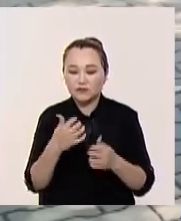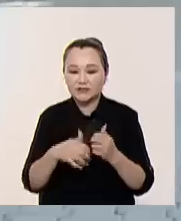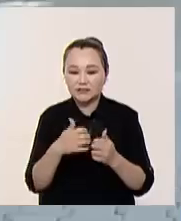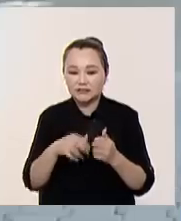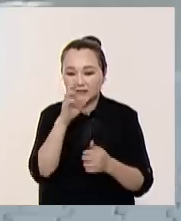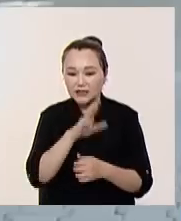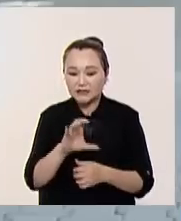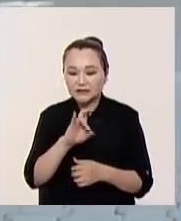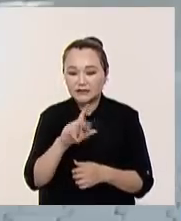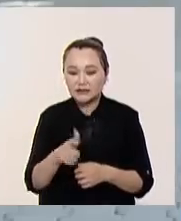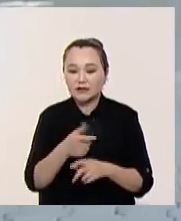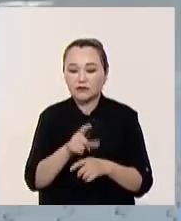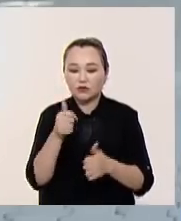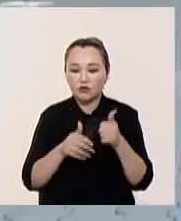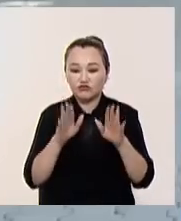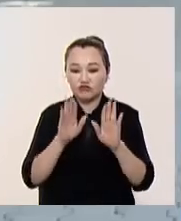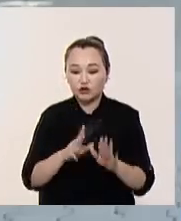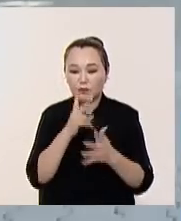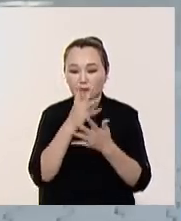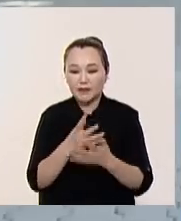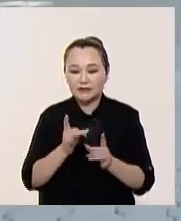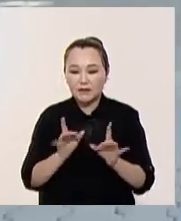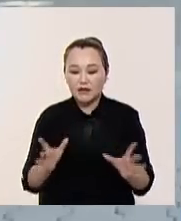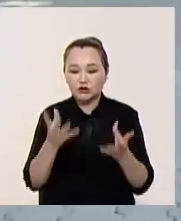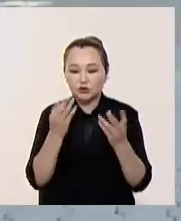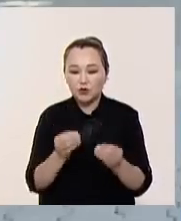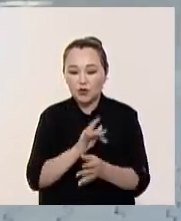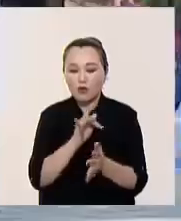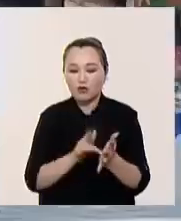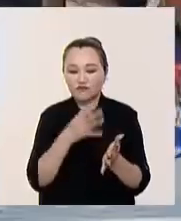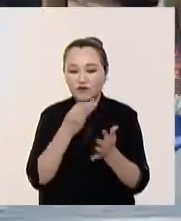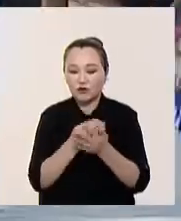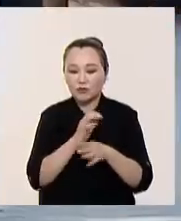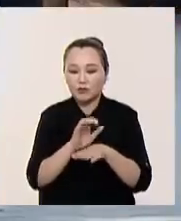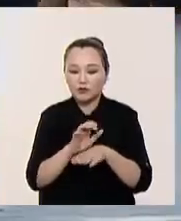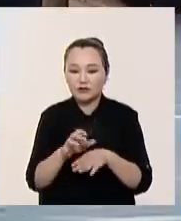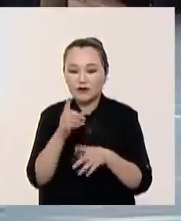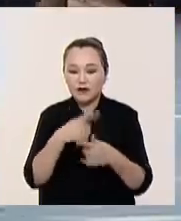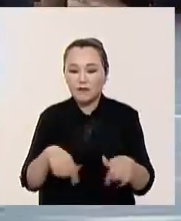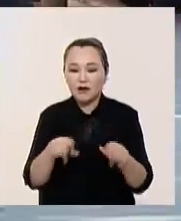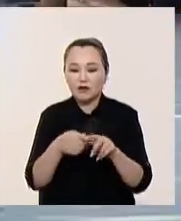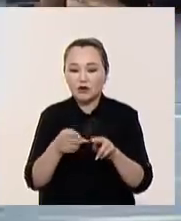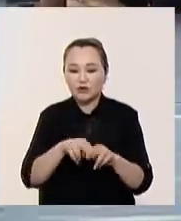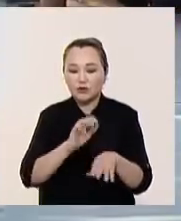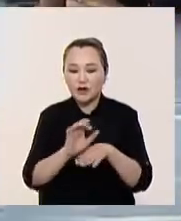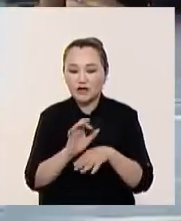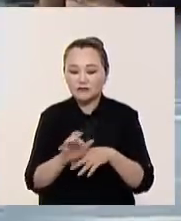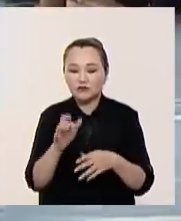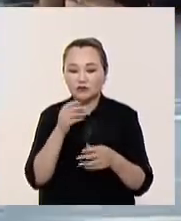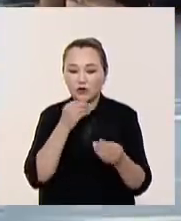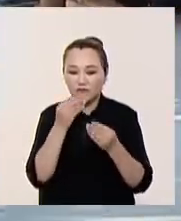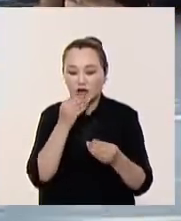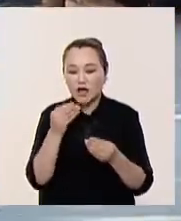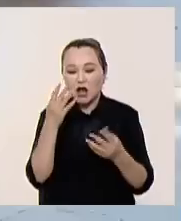СНГ. Конкурс-выставку приурочили к празднованию Дня города. Свою продукцию представили компании, которые производят товары